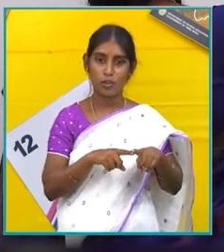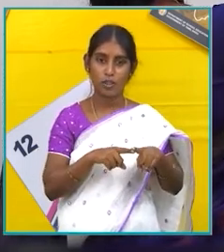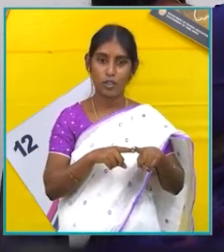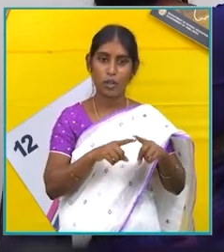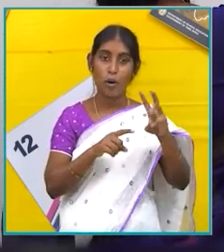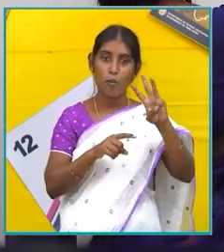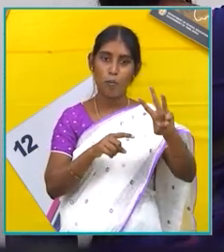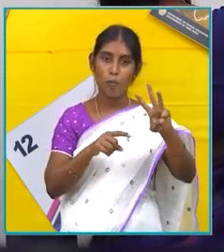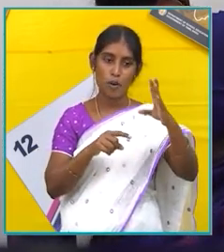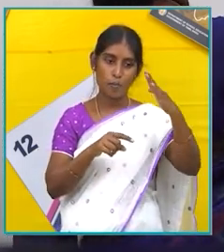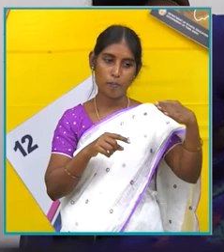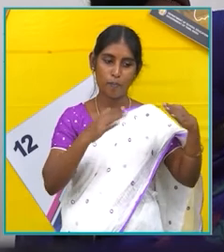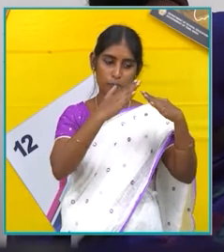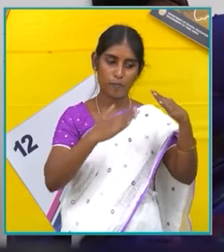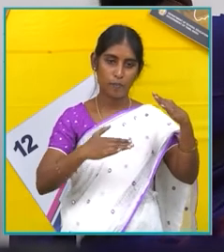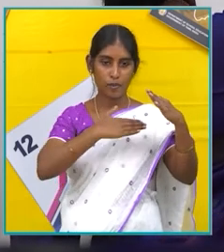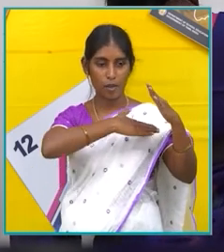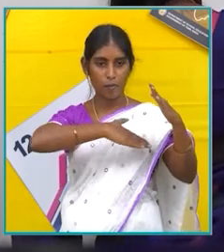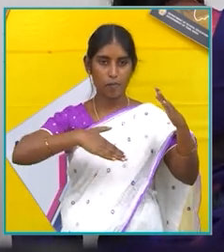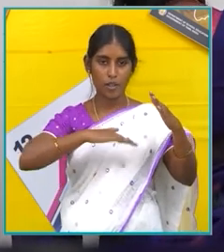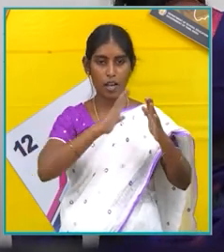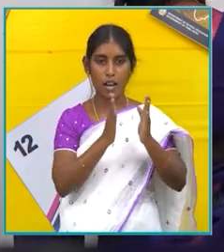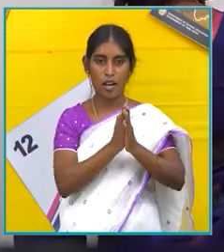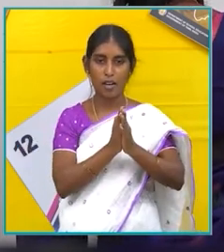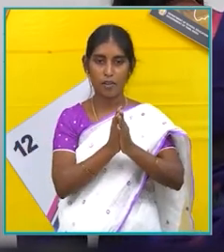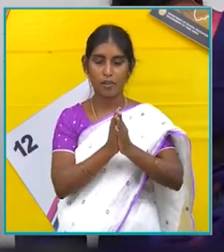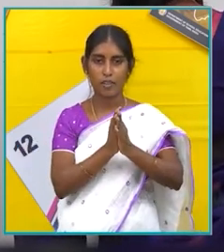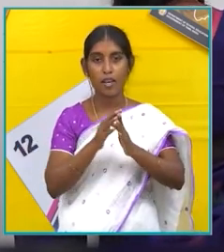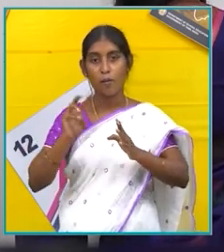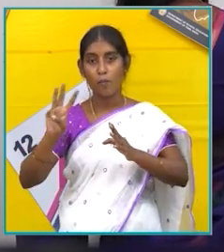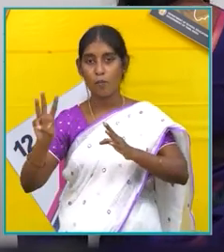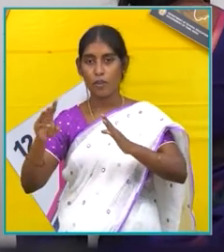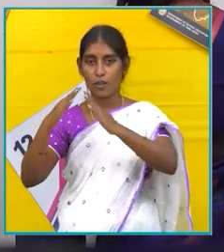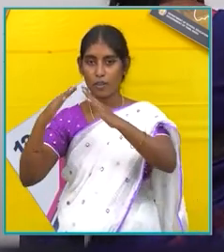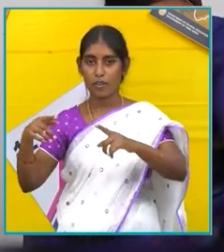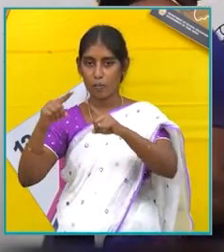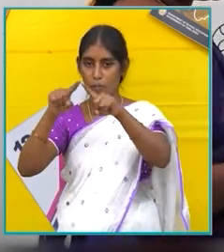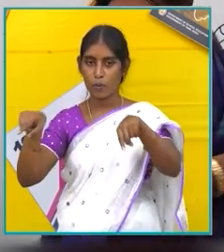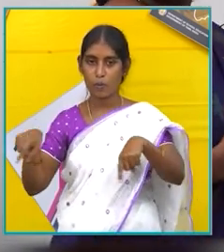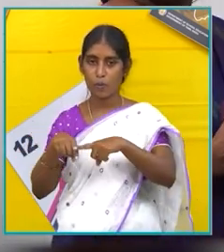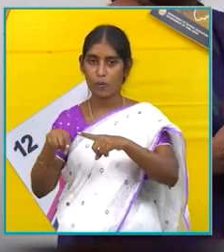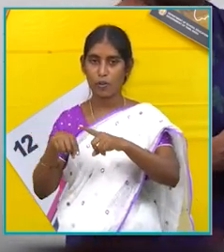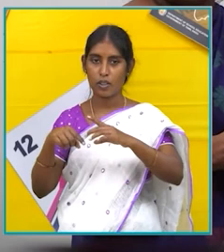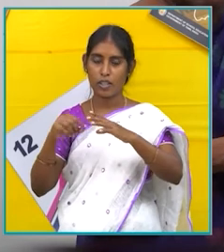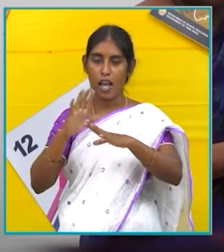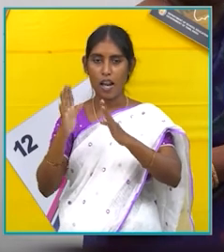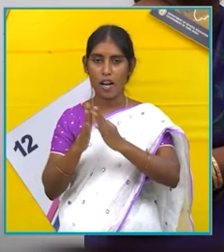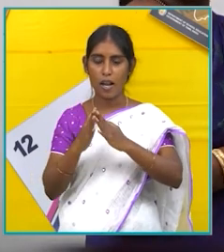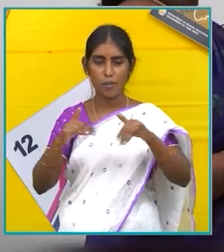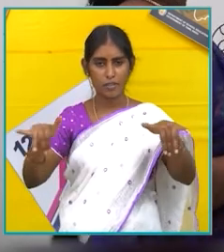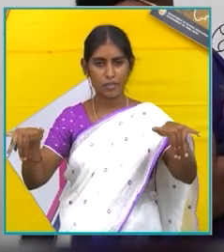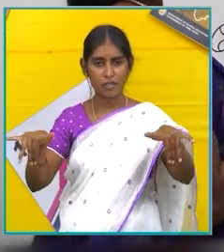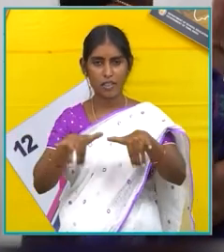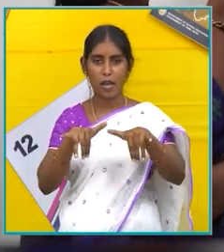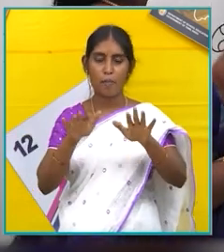மூன்று பக்கங்களும் இன்னொரு முக்கோணத்தோட மூன்று பக்கங்களுக்கு சமமாக